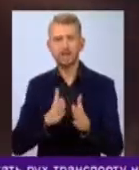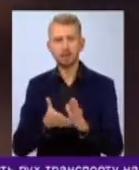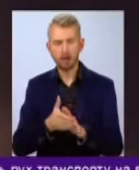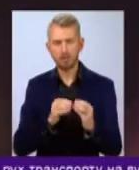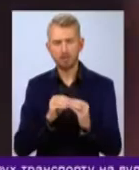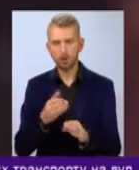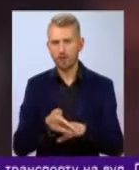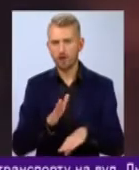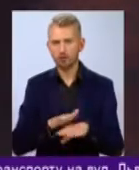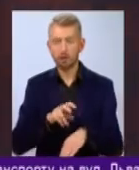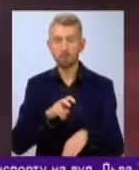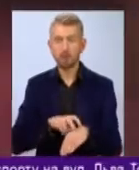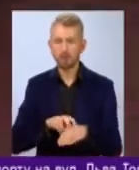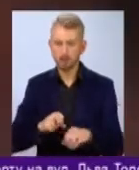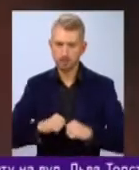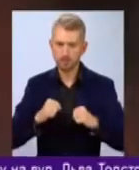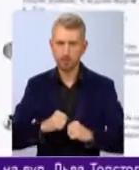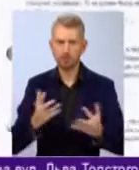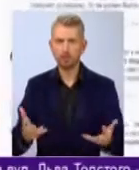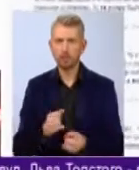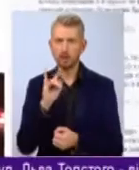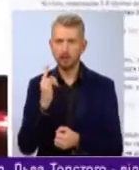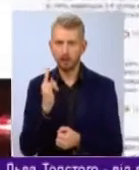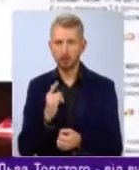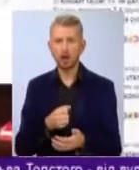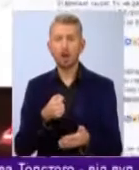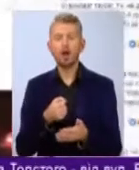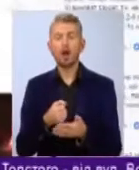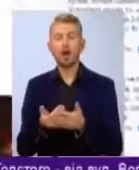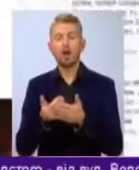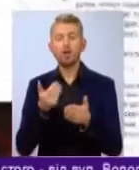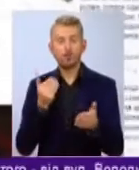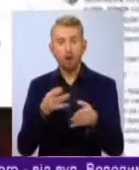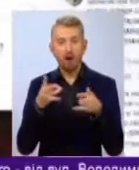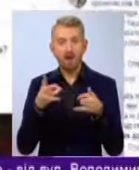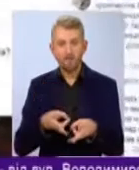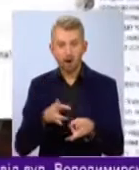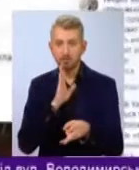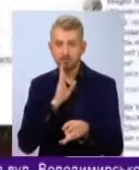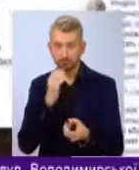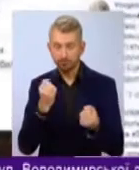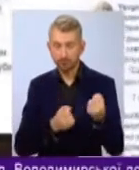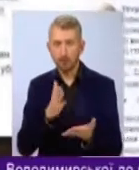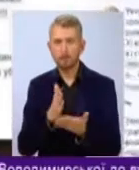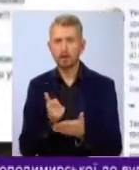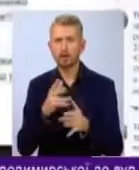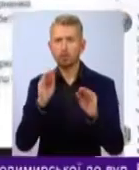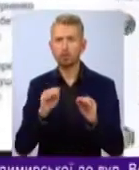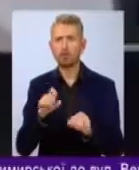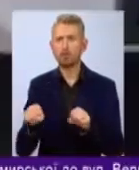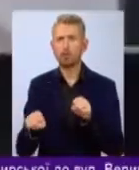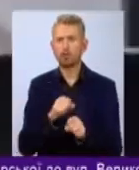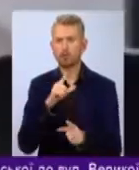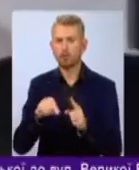важкий. Медики роблять усе можливе, щоб врятувати дитину. До аварії водійка Лексусу мала кілька протоколів за порушення правил дорожнього руху.